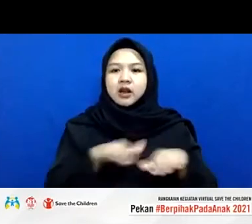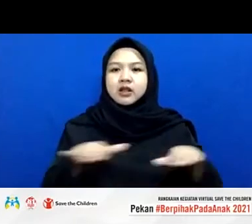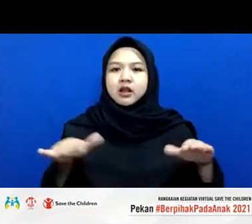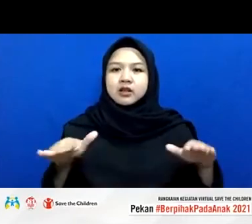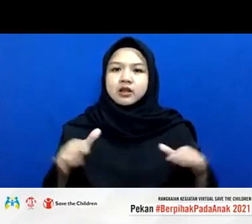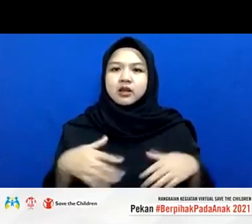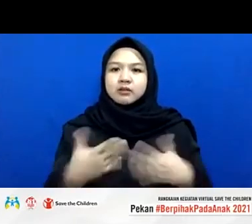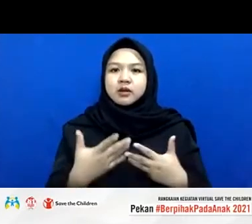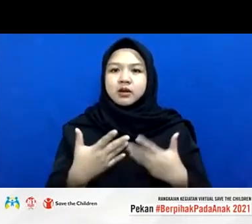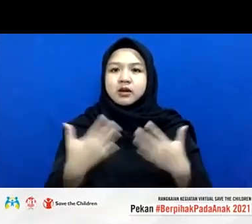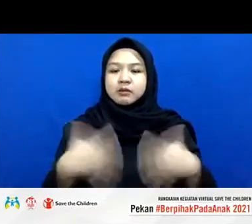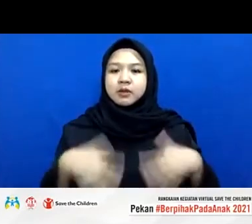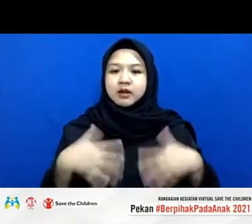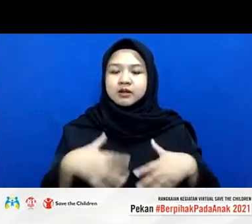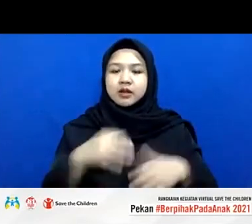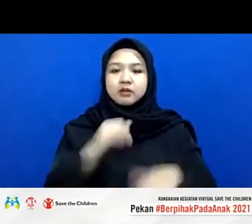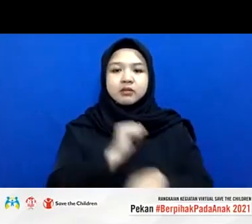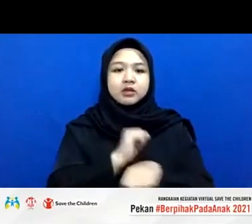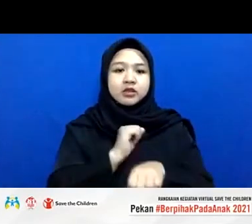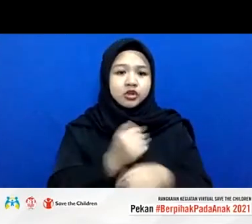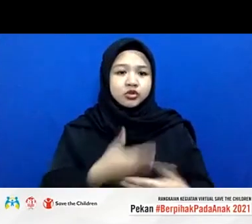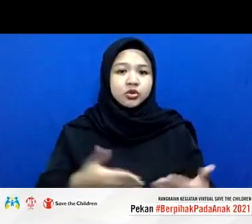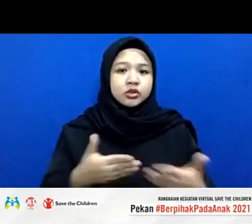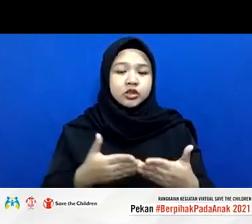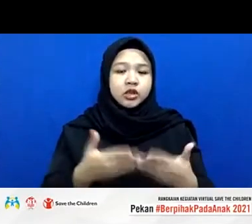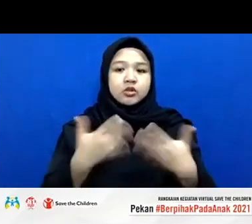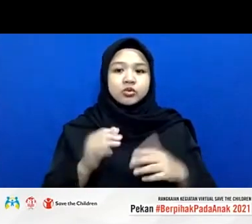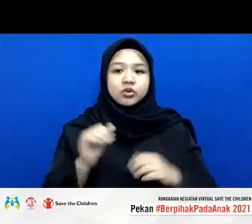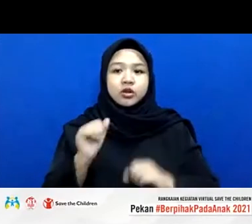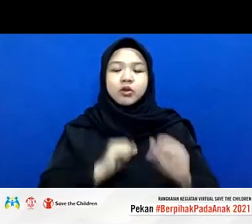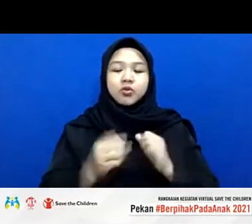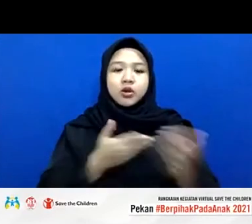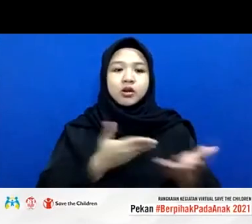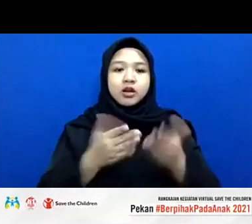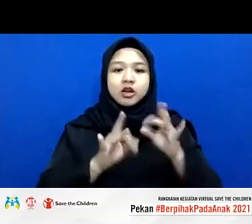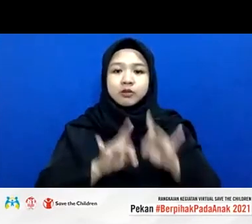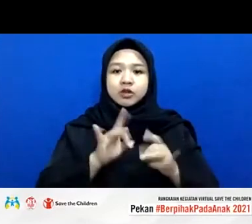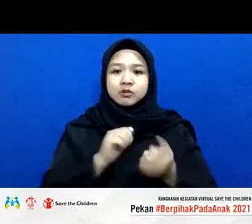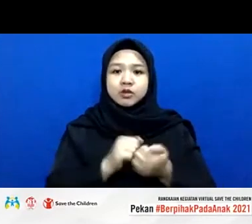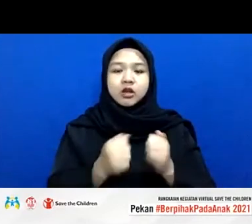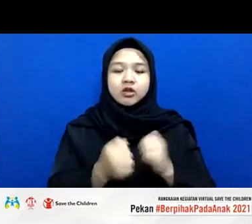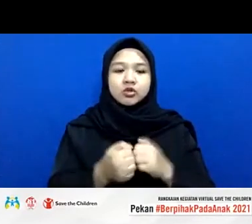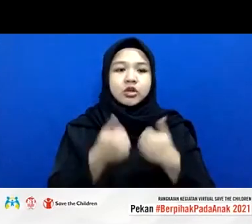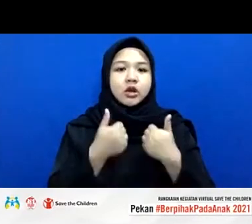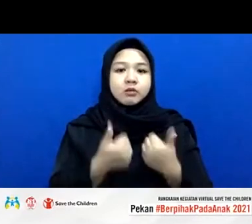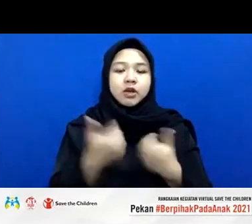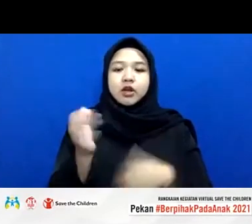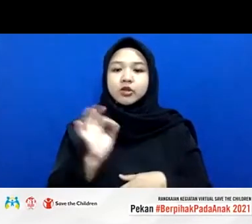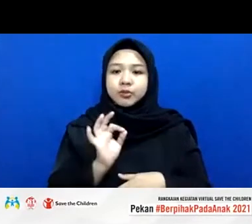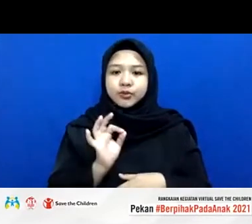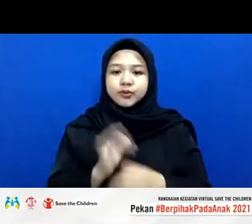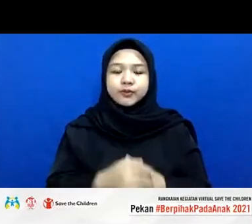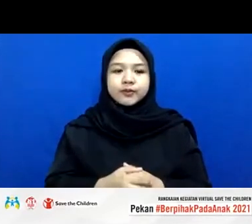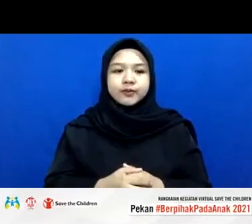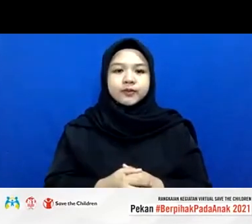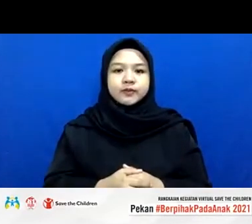apakah praktik para pekerja sosial itu sudah melakukan layanan manajemen kasusnya dengan baik atau belum?